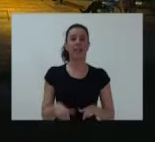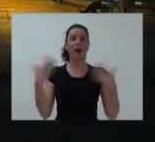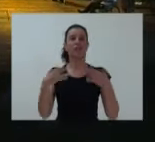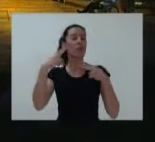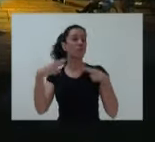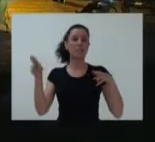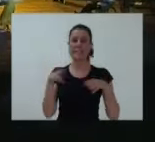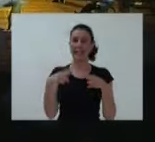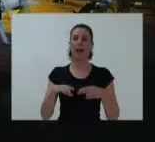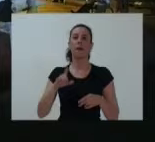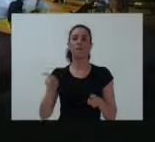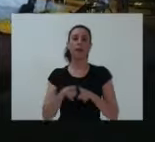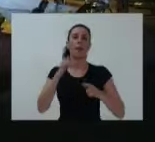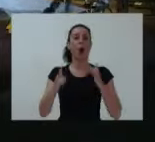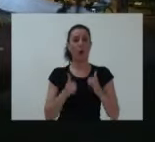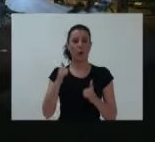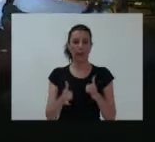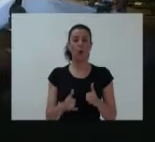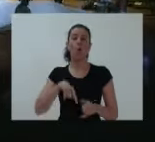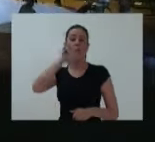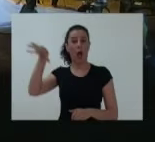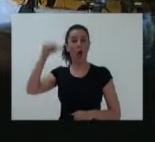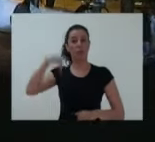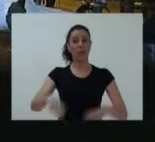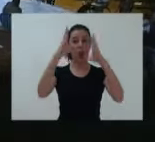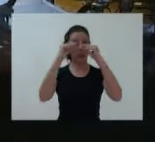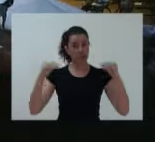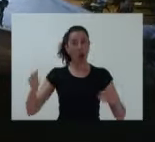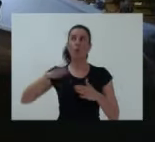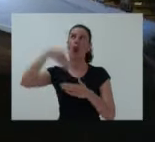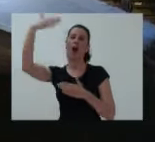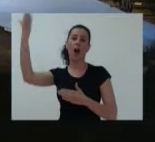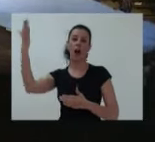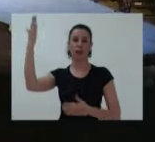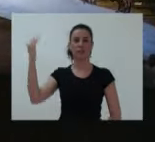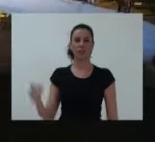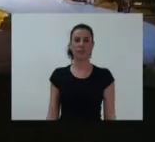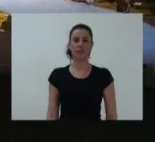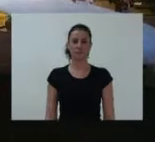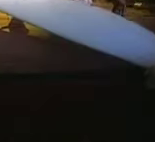حفلة موسيقية مع المعوقين ولهم في لبنان والخارج